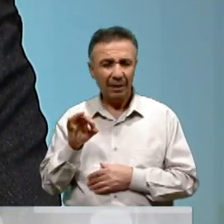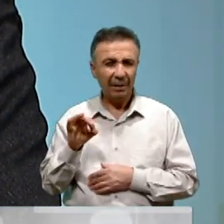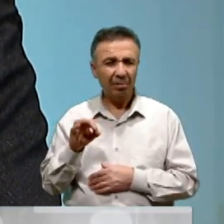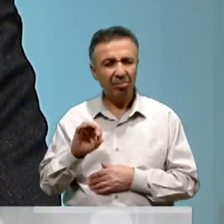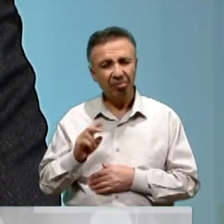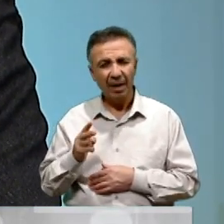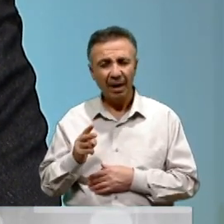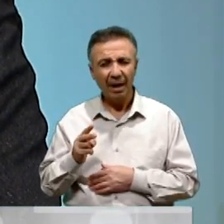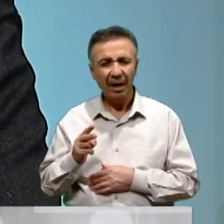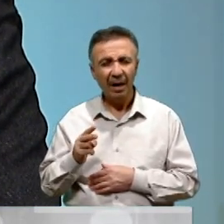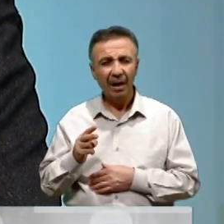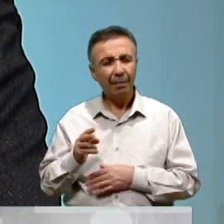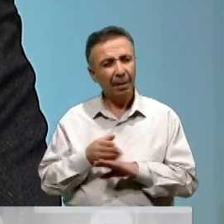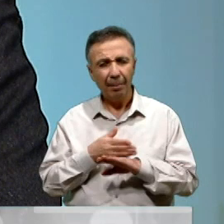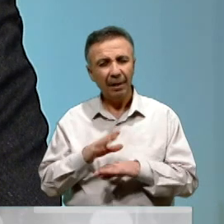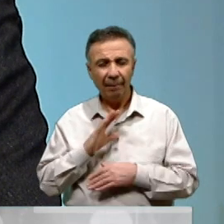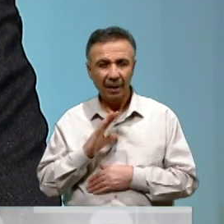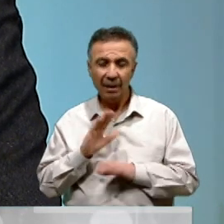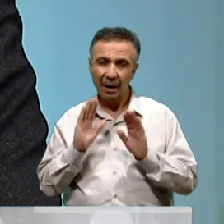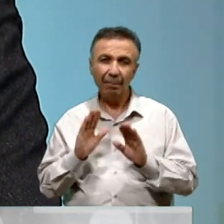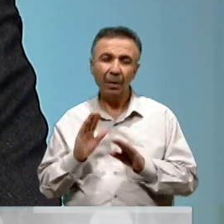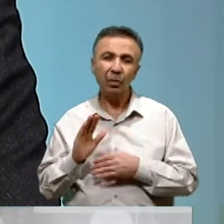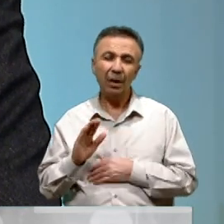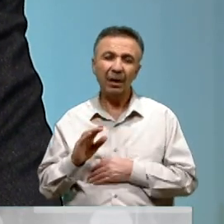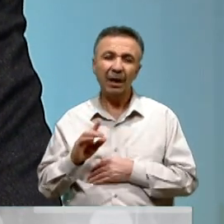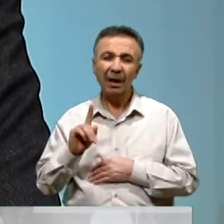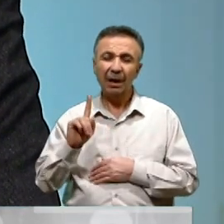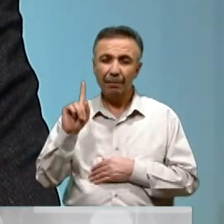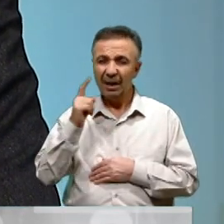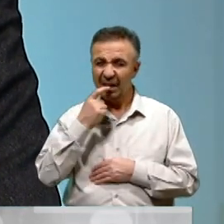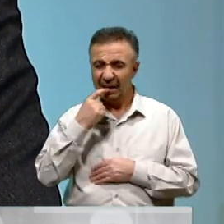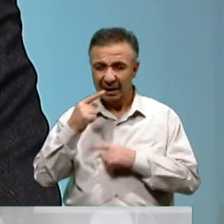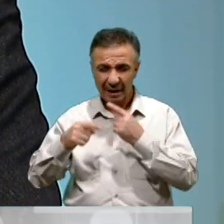veya değerinde bir malı var ama üzerinden bir yıl geçmemişse